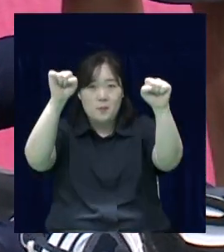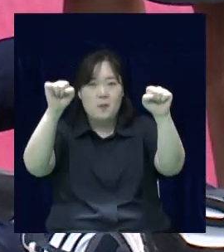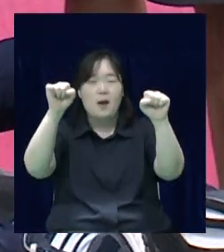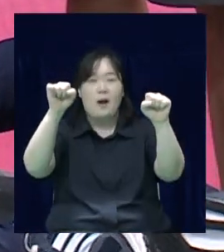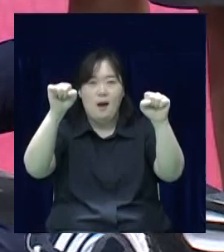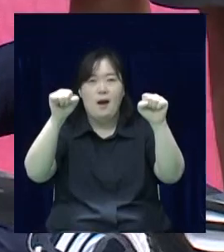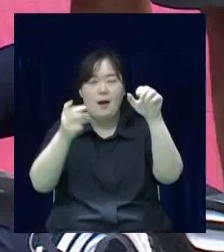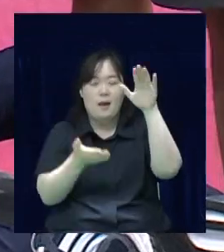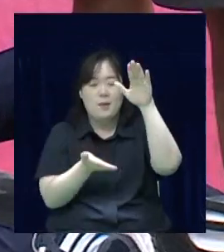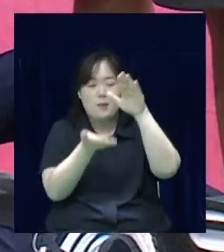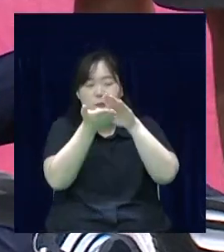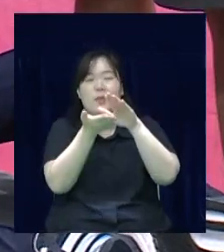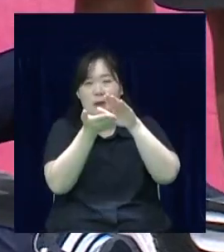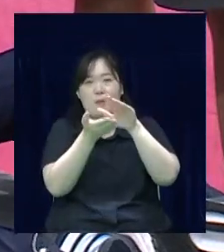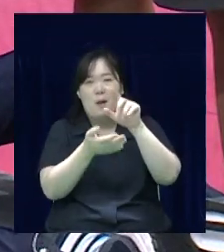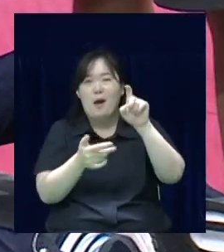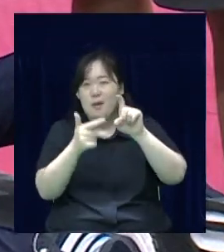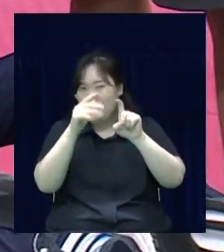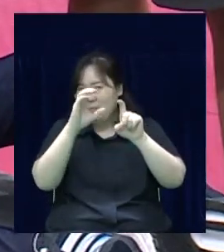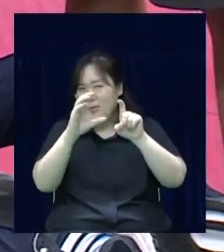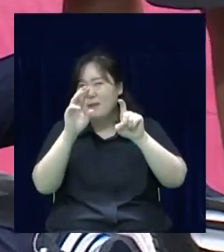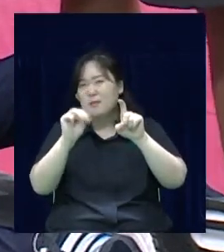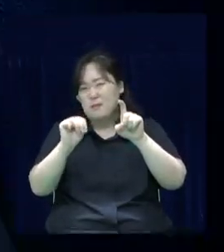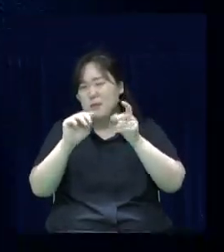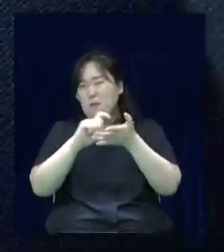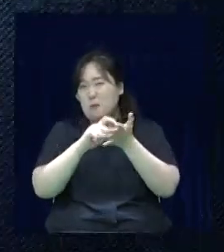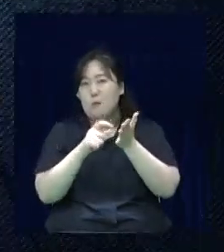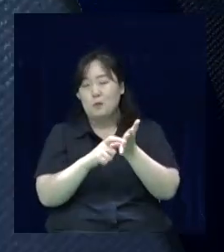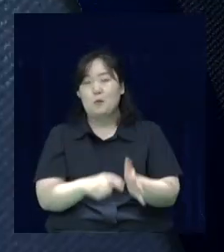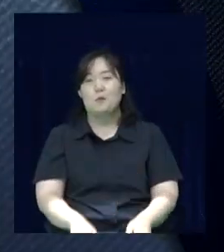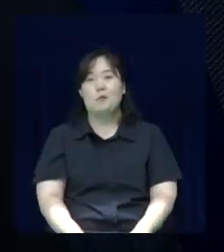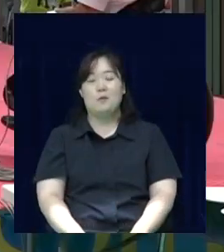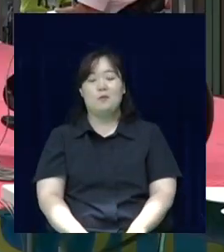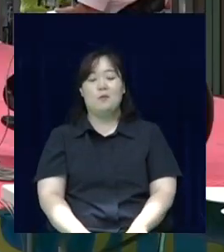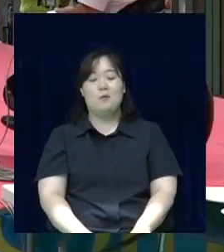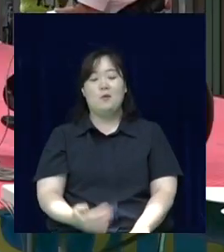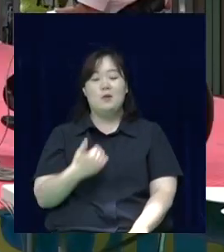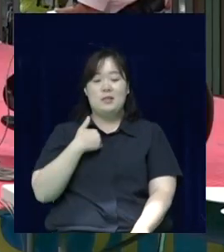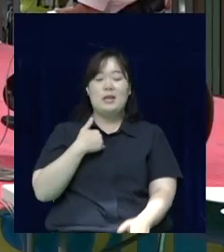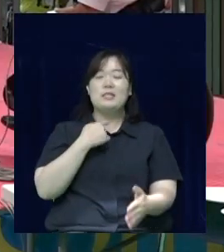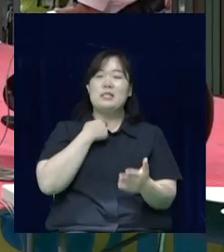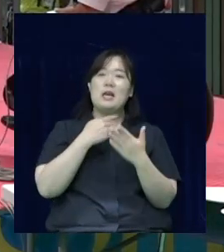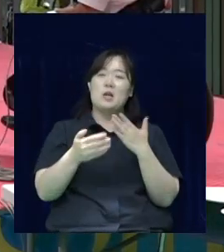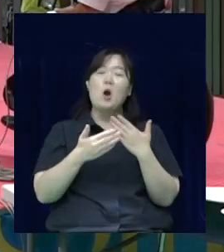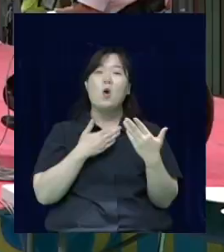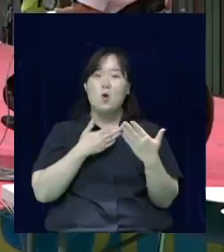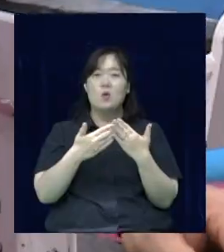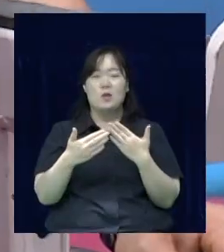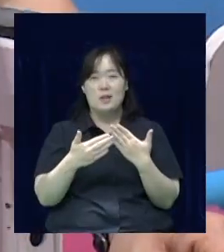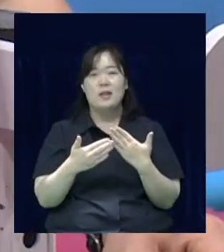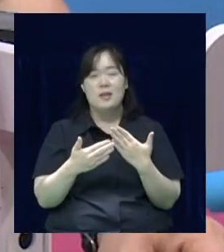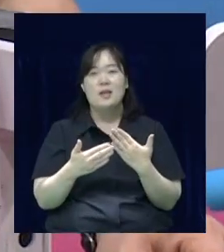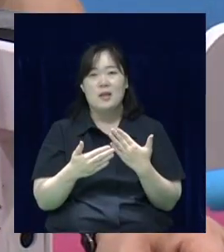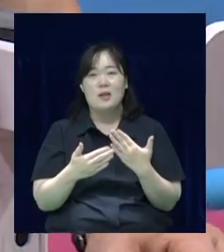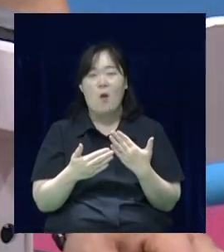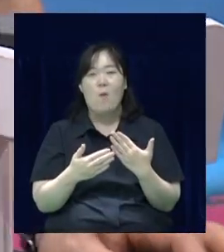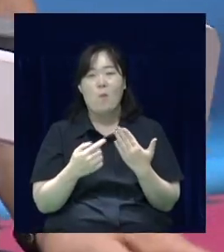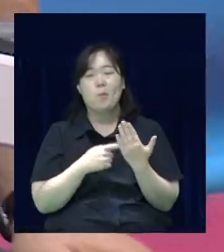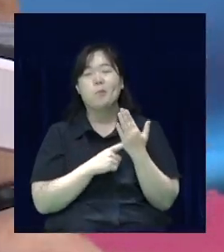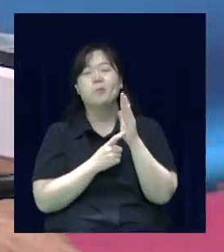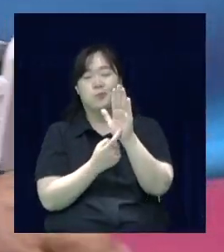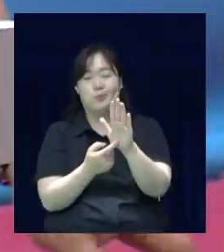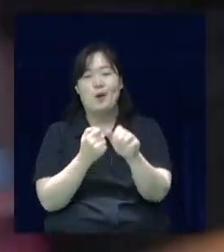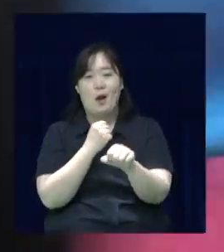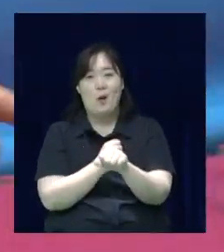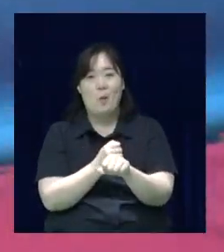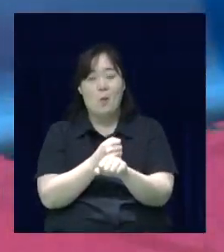짧죠. 네. 예. 역시나 자신만의 또 이런 경기력을 보여준 예. 문정훈 선수 아직까지 그래도 3차 시도를